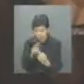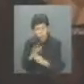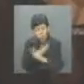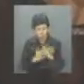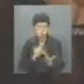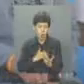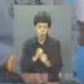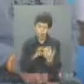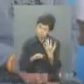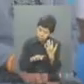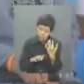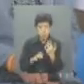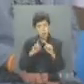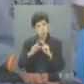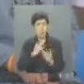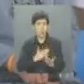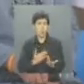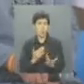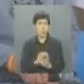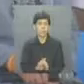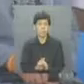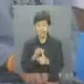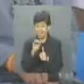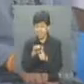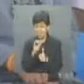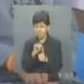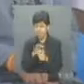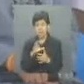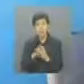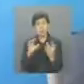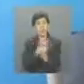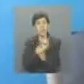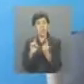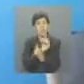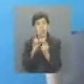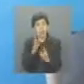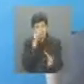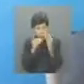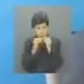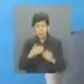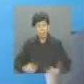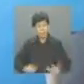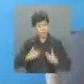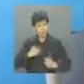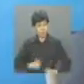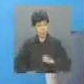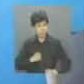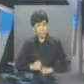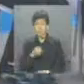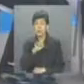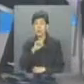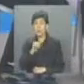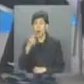ของระบบ ที่ปรึกษาสำนักงานส่งเสริมสังคมแห่งการเรียนรู้และคุณภาพชีวิตเยาวชนหรือสสค.บอกว่